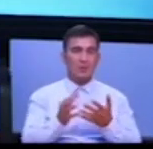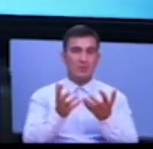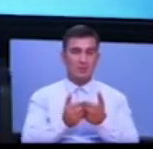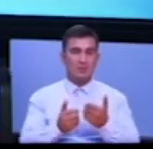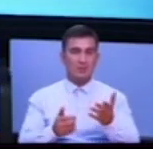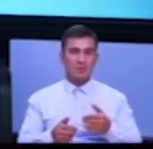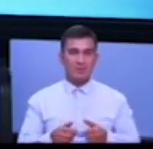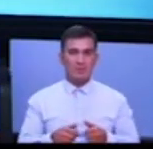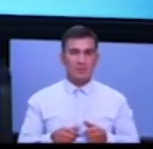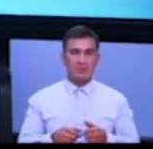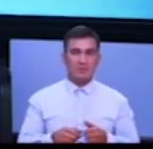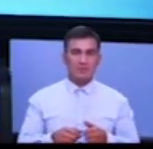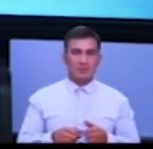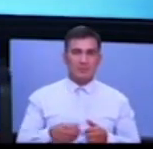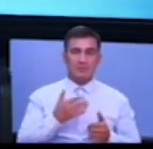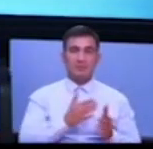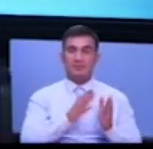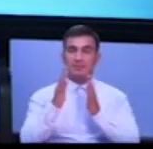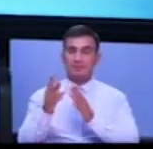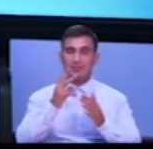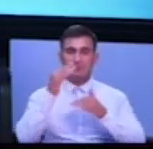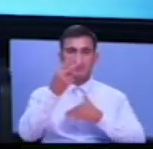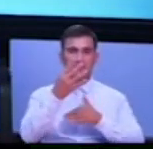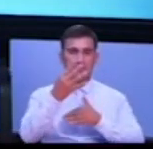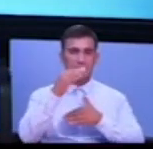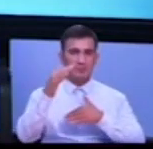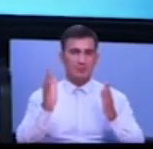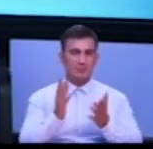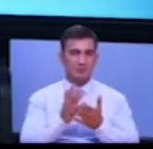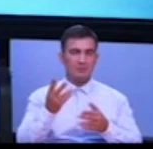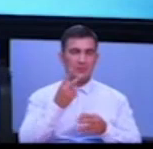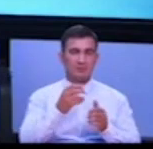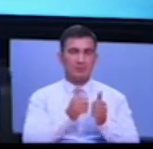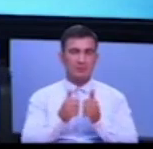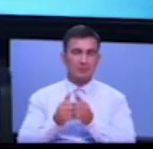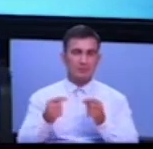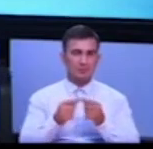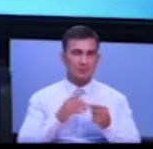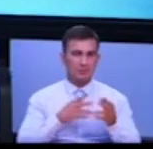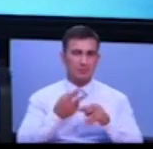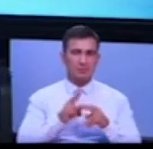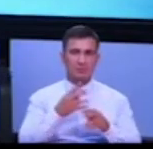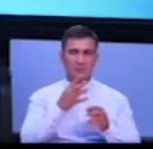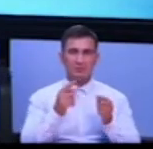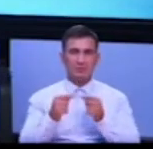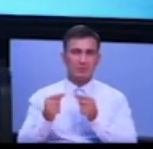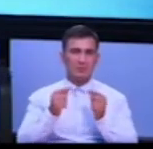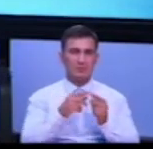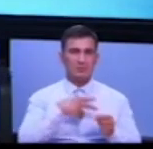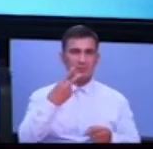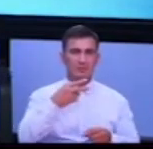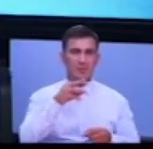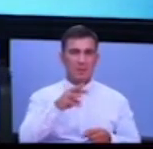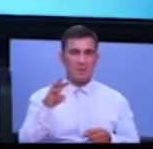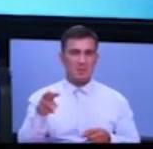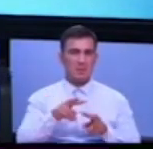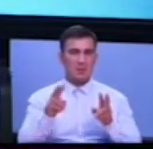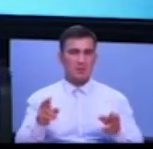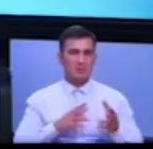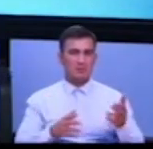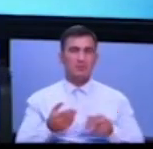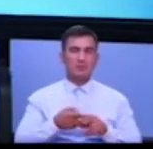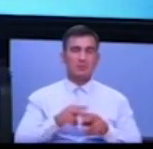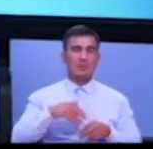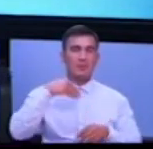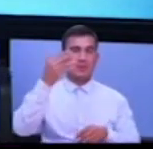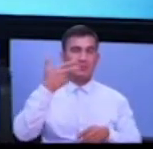yozib qo'yamiz. Keyingi to'rt burchakka e'tibor bering. Uning ham ikkita tomoni teng bo'lib, bu teng tomonlari 20 mm'dan chiqdi.